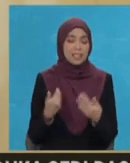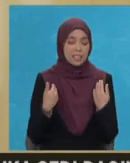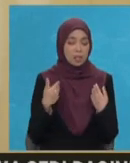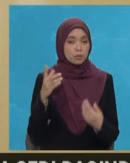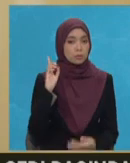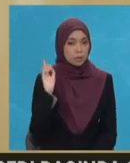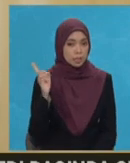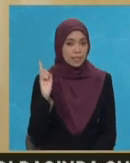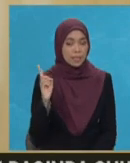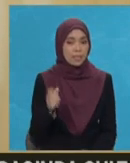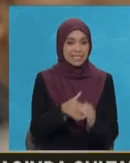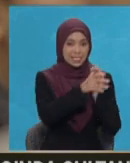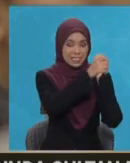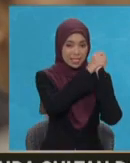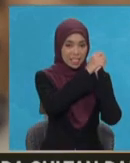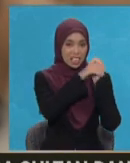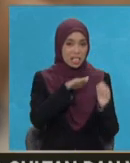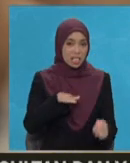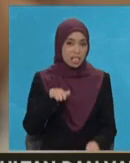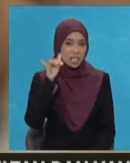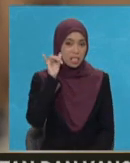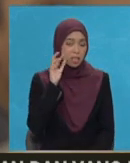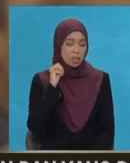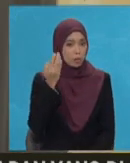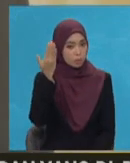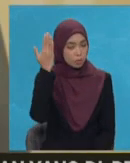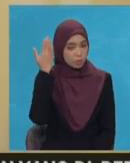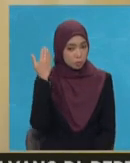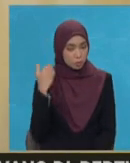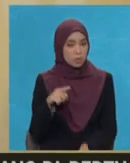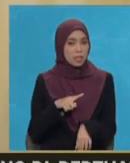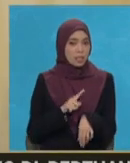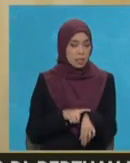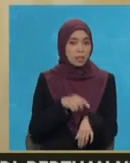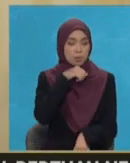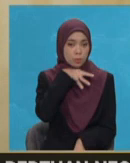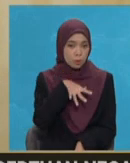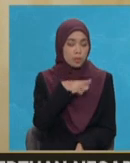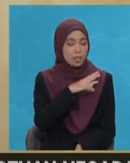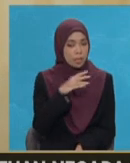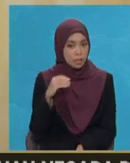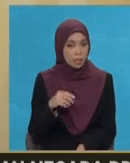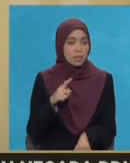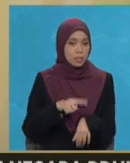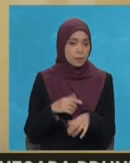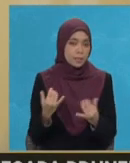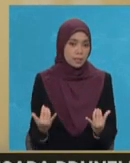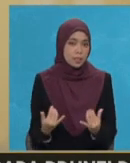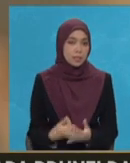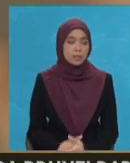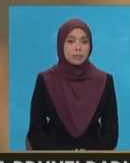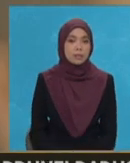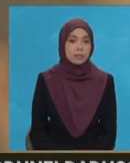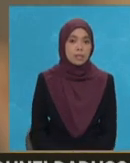bertajuk kejayaan anak-anak yatim di zaman Rasulullah dan zaman sekarang yang disampaikan oleh awal Abdurrahman Haji azab